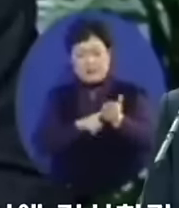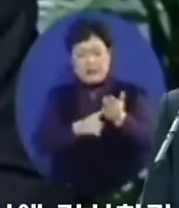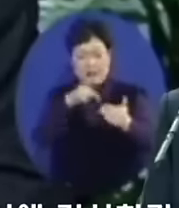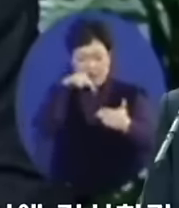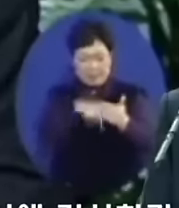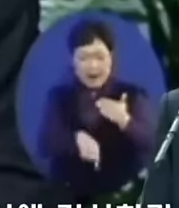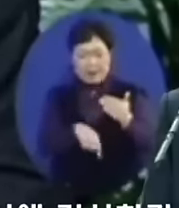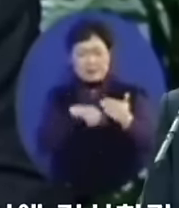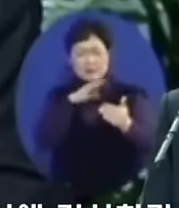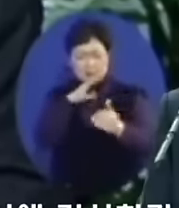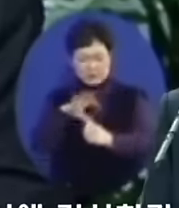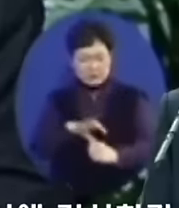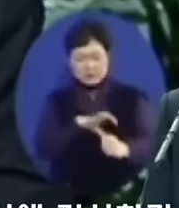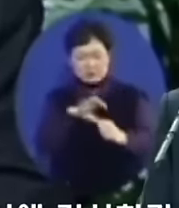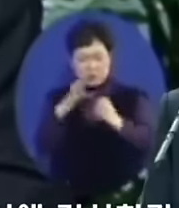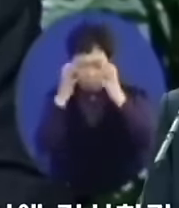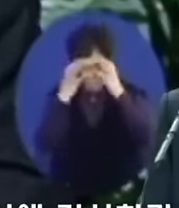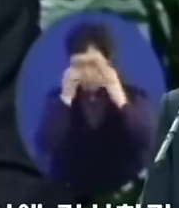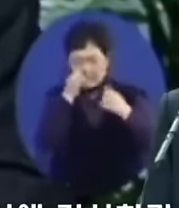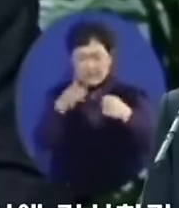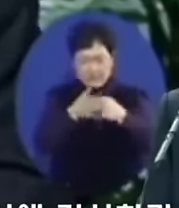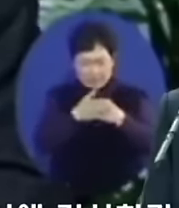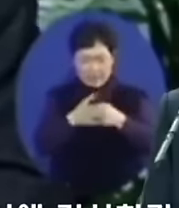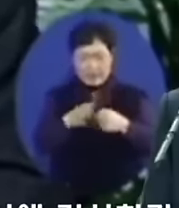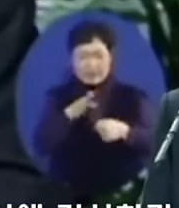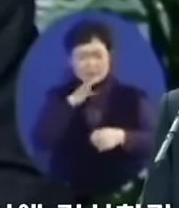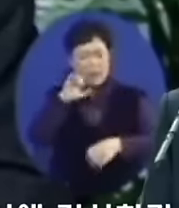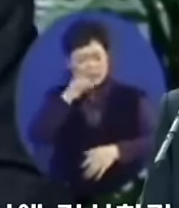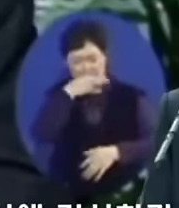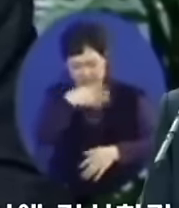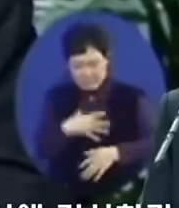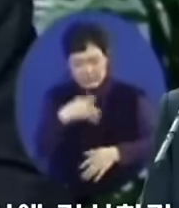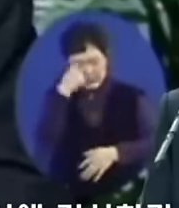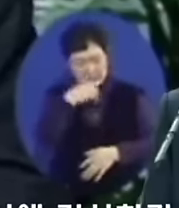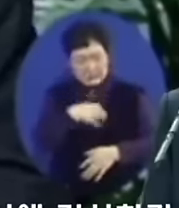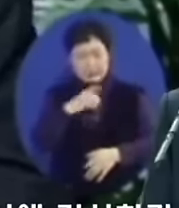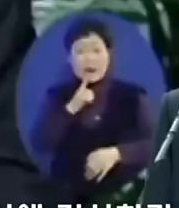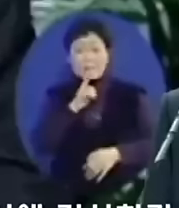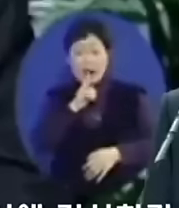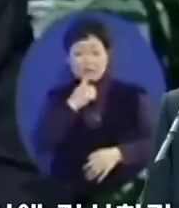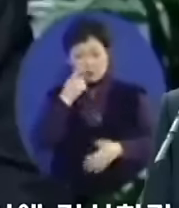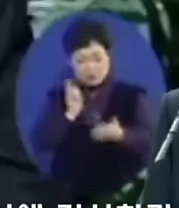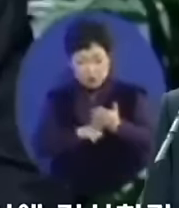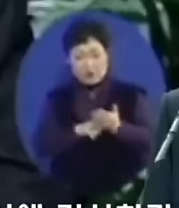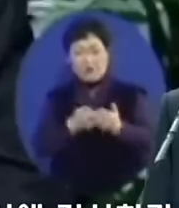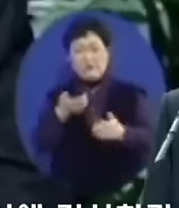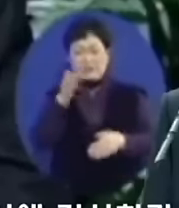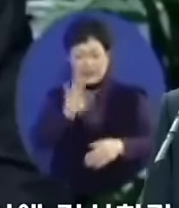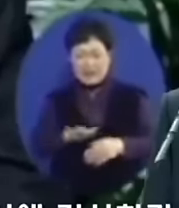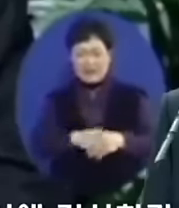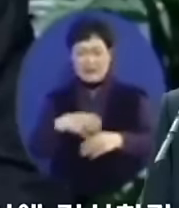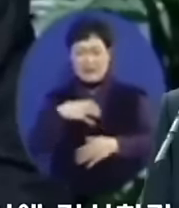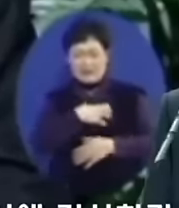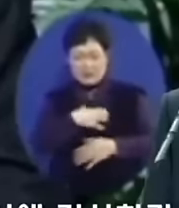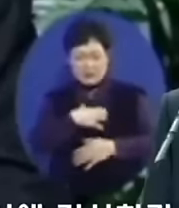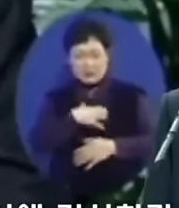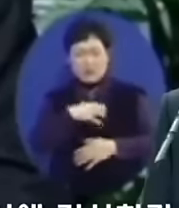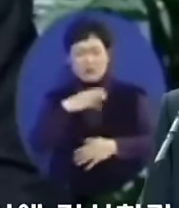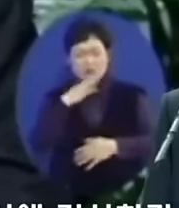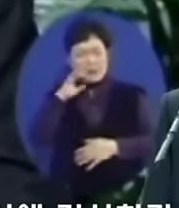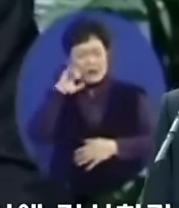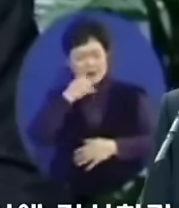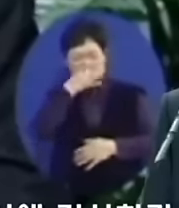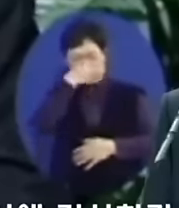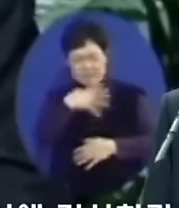마음이 짓눌리고 고통스러우니까 고통스럽다, 괴롭다, 슬프다고 말하는 것은 쉽습니다만, 괴롭고 고통스러운데도